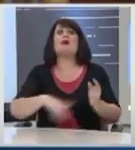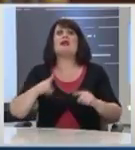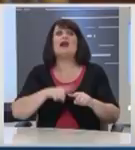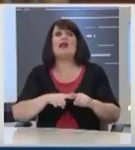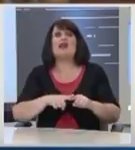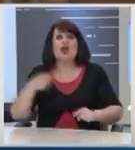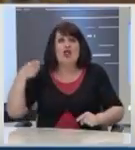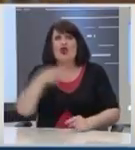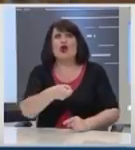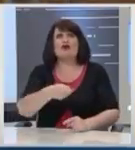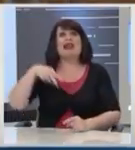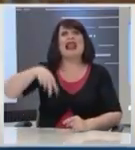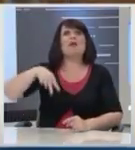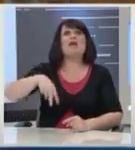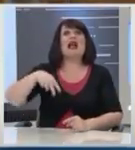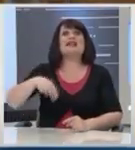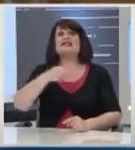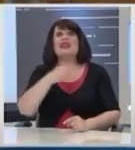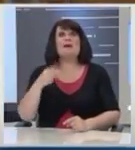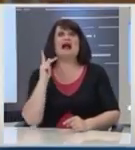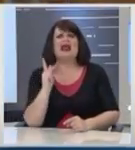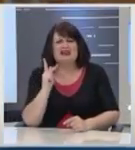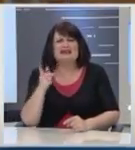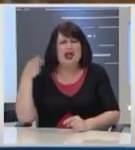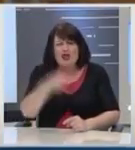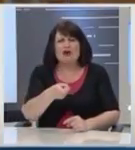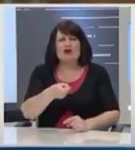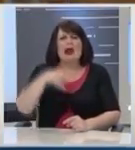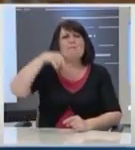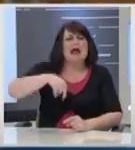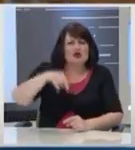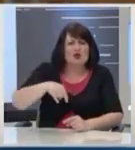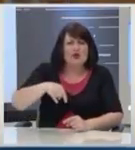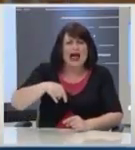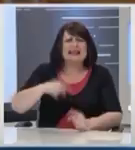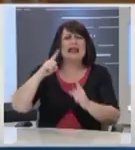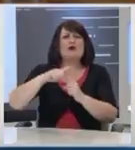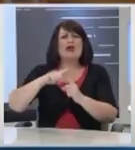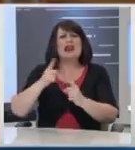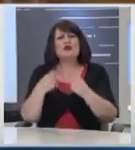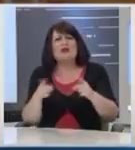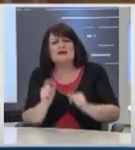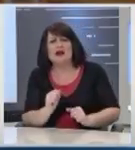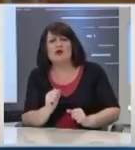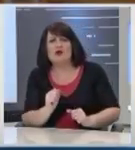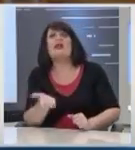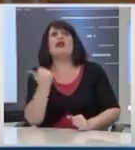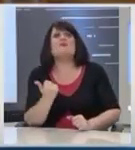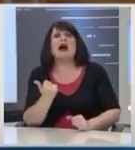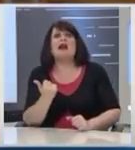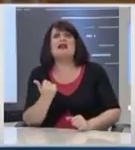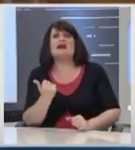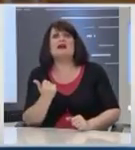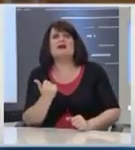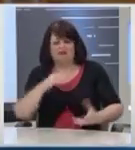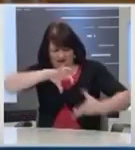Η δολοφονία του Λαμπράκη, η υπόθεση Καρφίτσα, η δολοφονία του Πέτρουλα, η δολοφονία του Τεμπονέρα. Δεν υπήρξε η ακραία